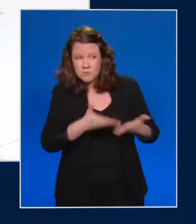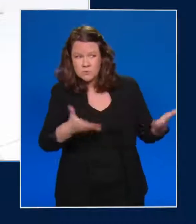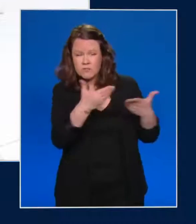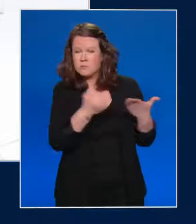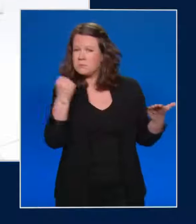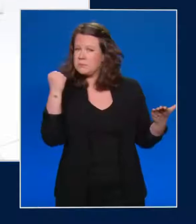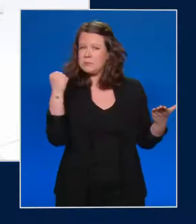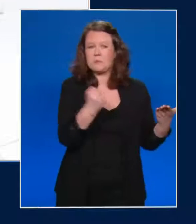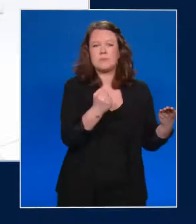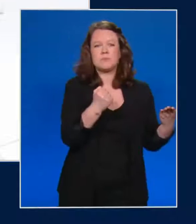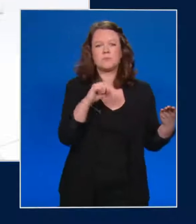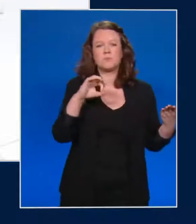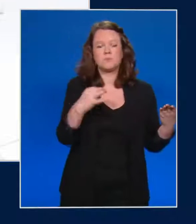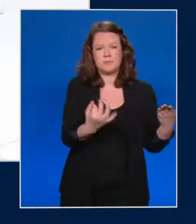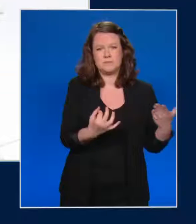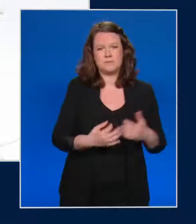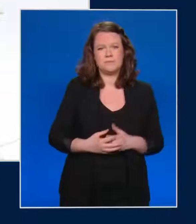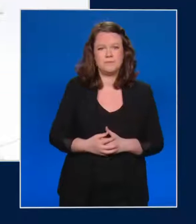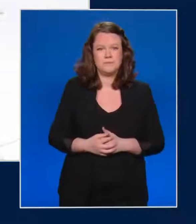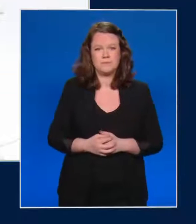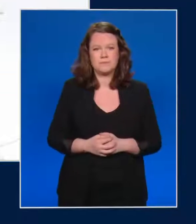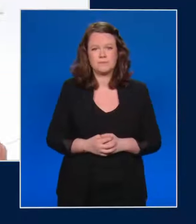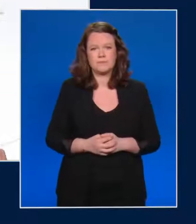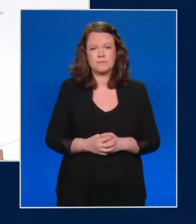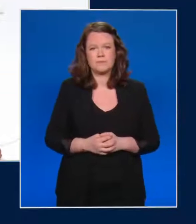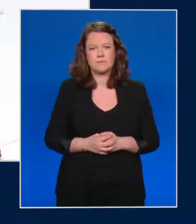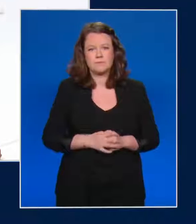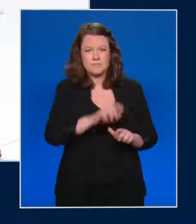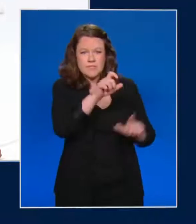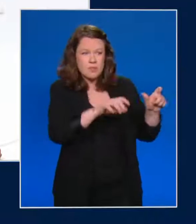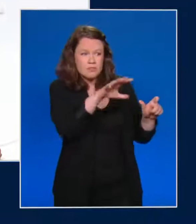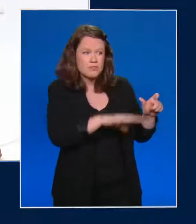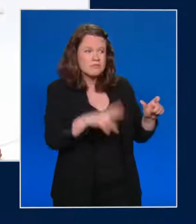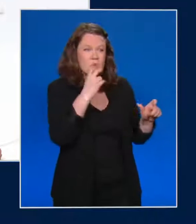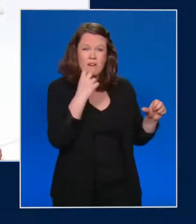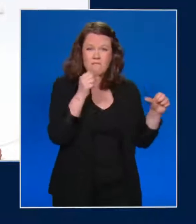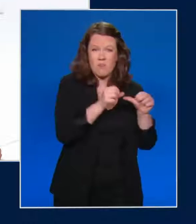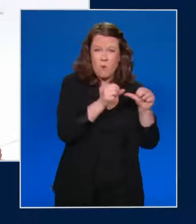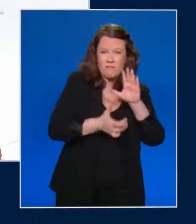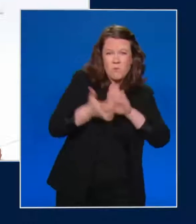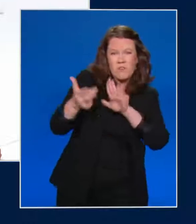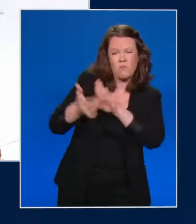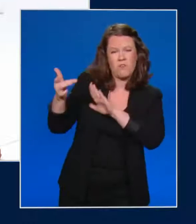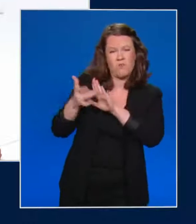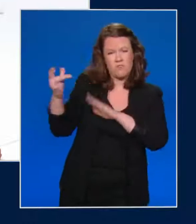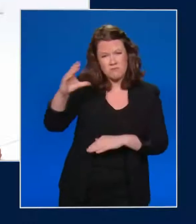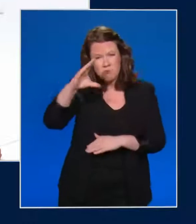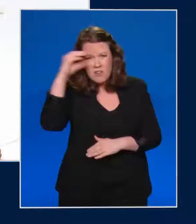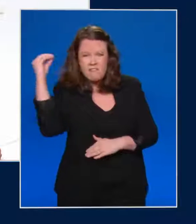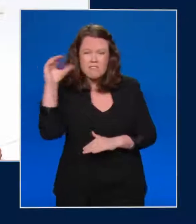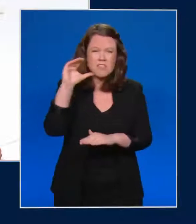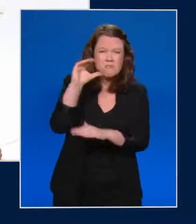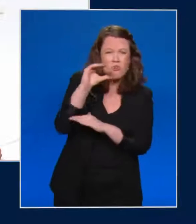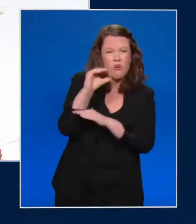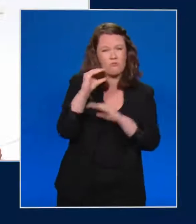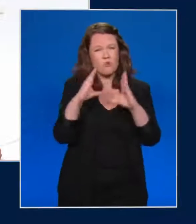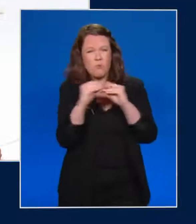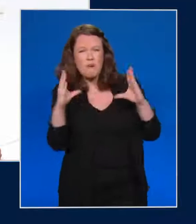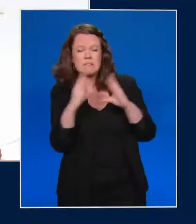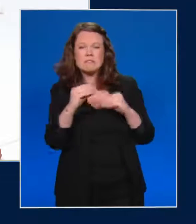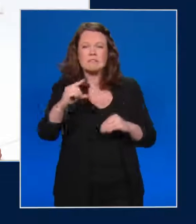plus en plus dur des centaines de milliers de réfugiés fuient vers la moldavie la pologne la roumanie la hongrie la